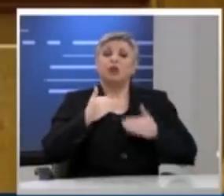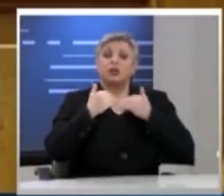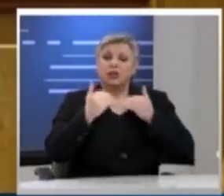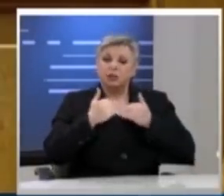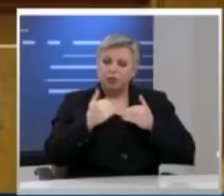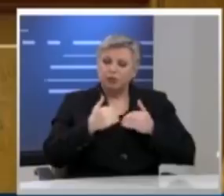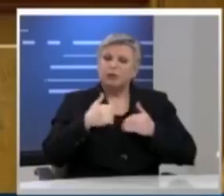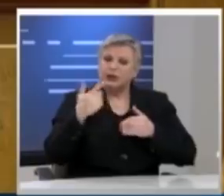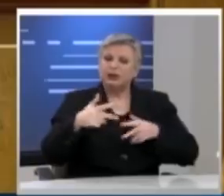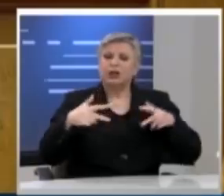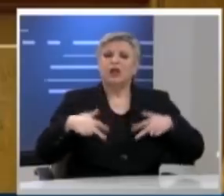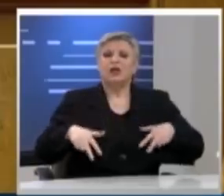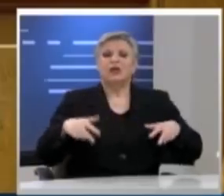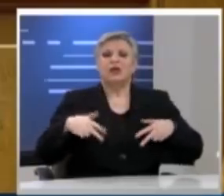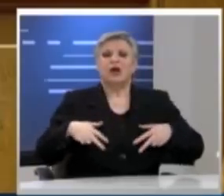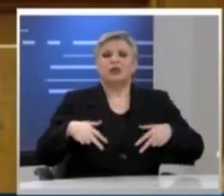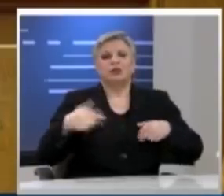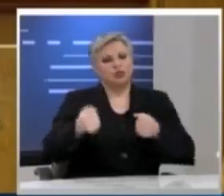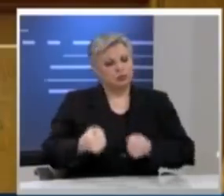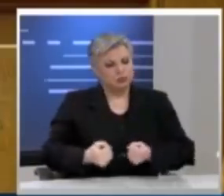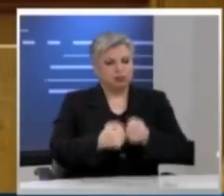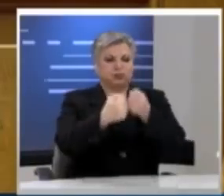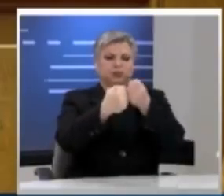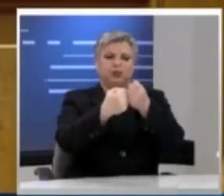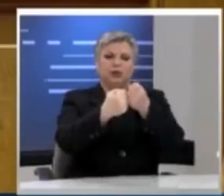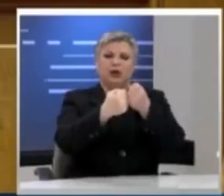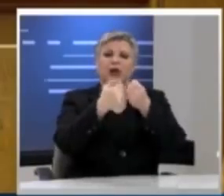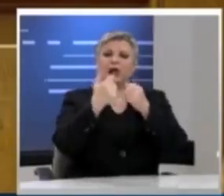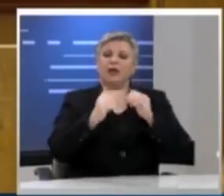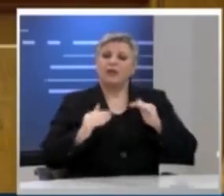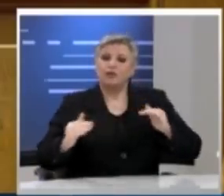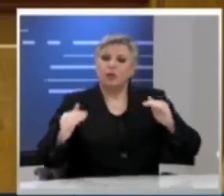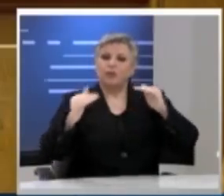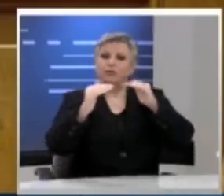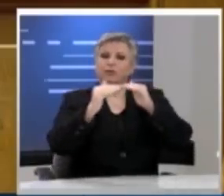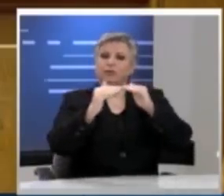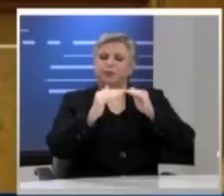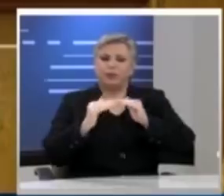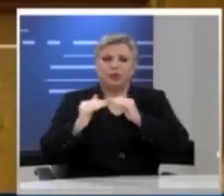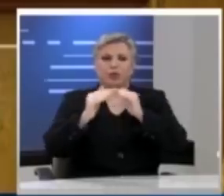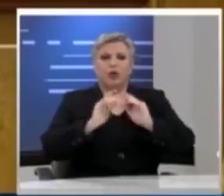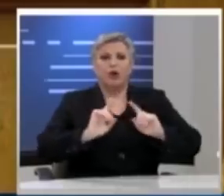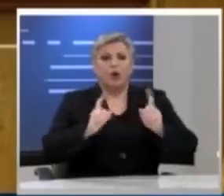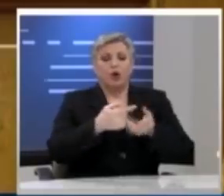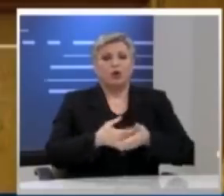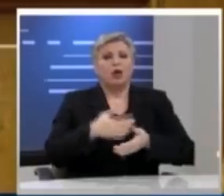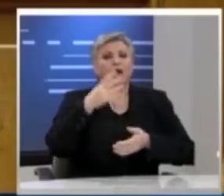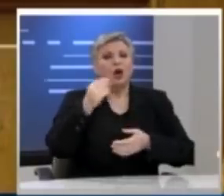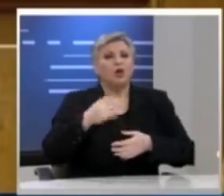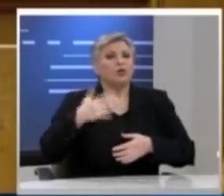δομές για να μπορούν να στέκονται ισότιμα επίσεις ώρες με τους υπόλοιπους γιατί η επιστήμη έχει